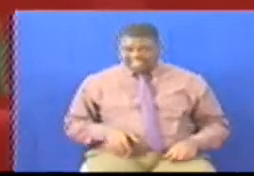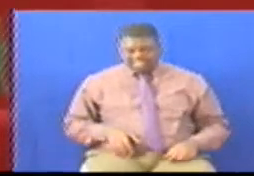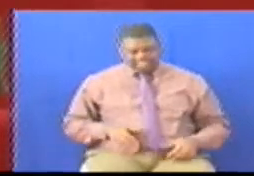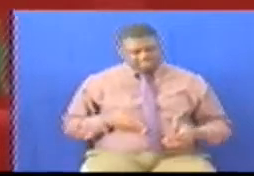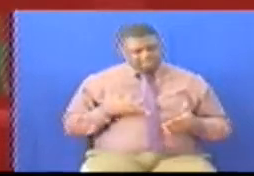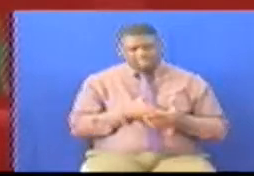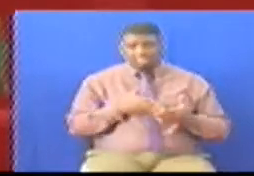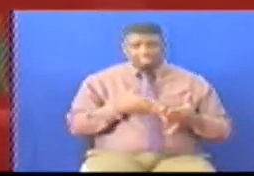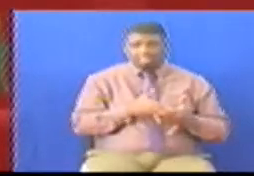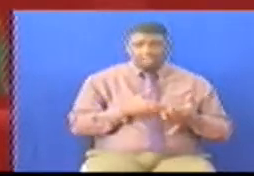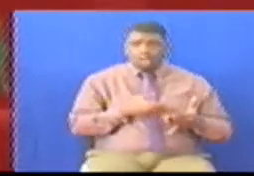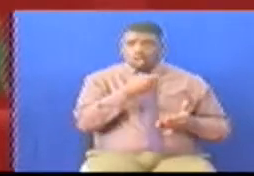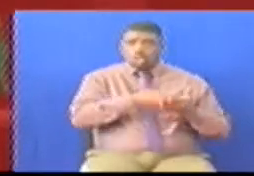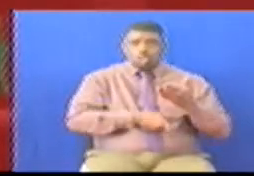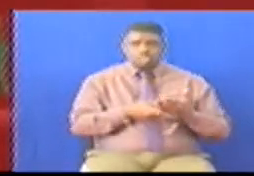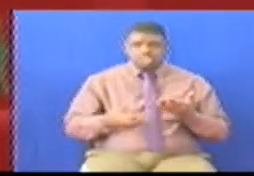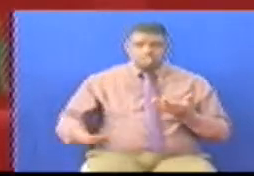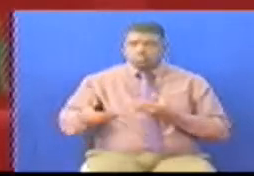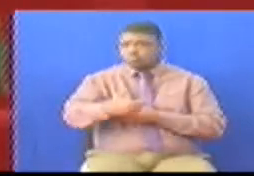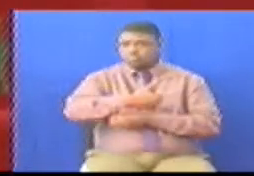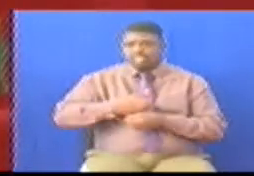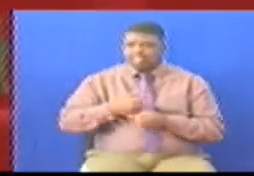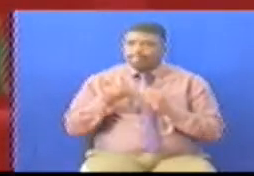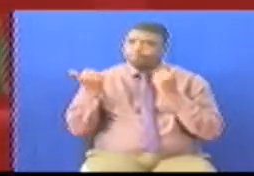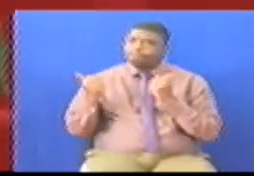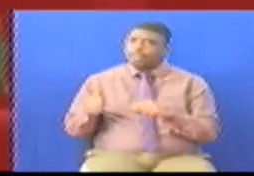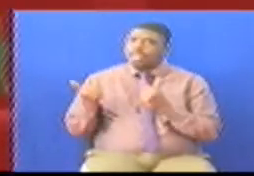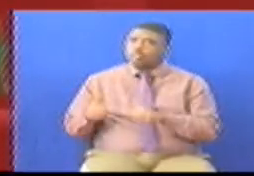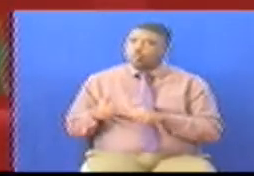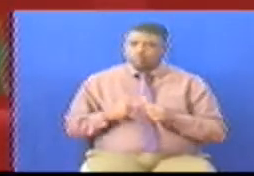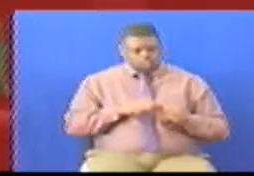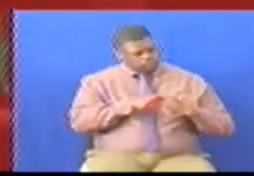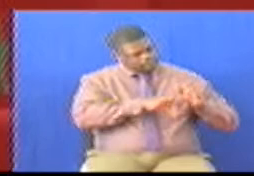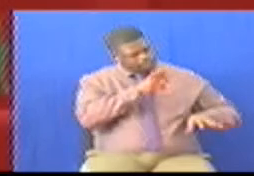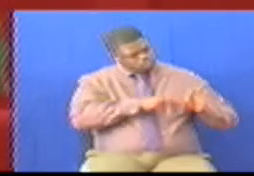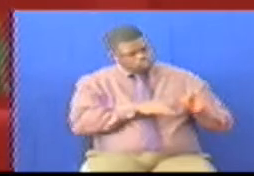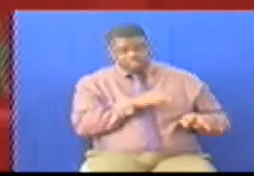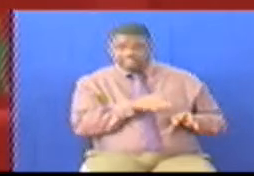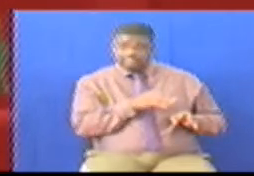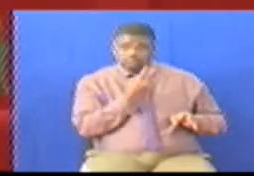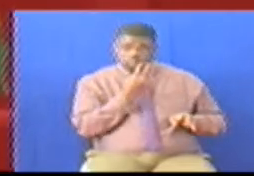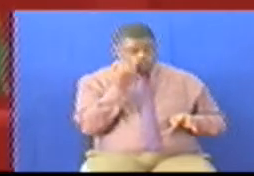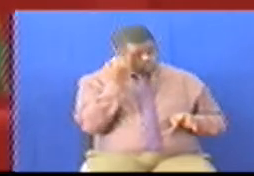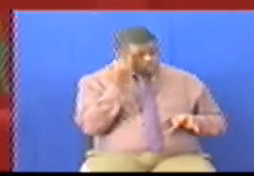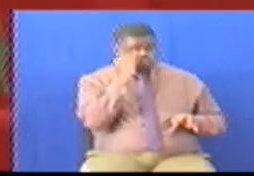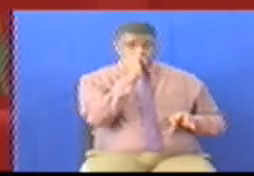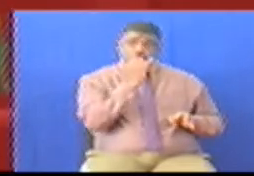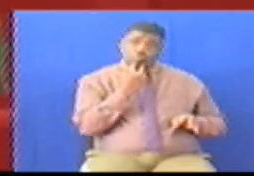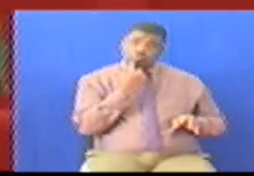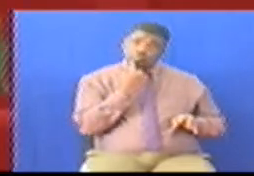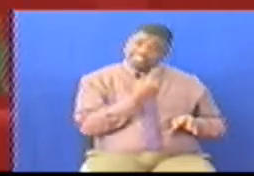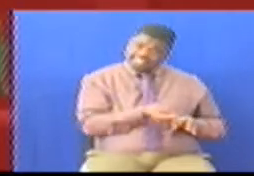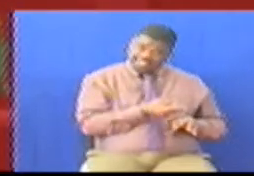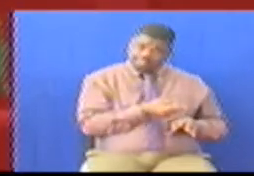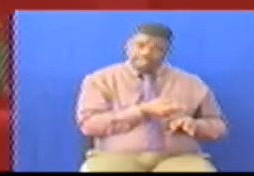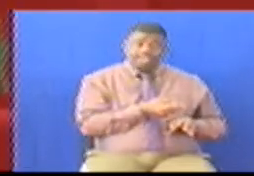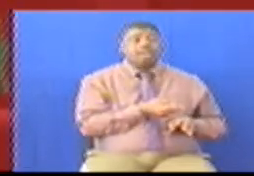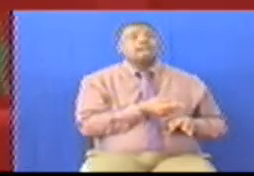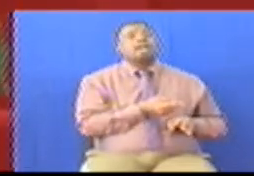hazija kusanywa. Na ukija katika uchambuzi utagundua kwamba tunaposema